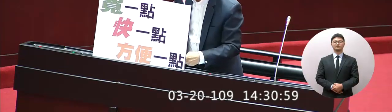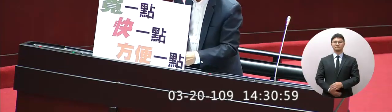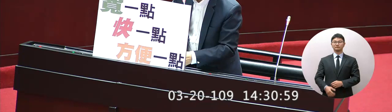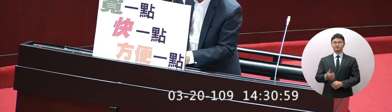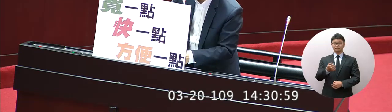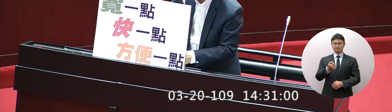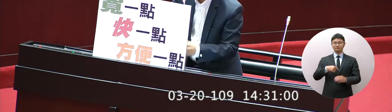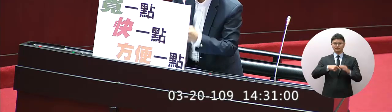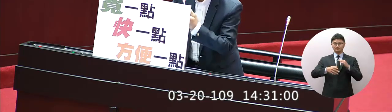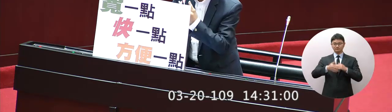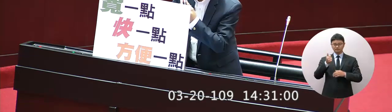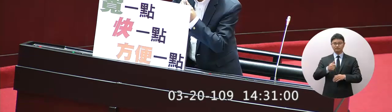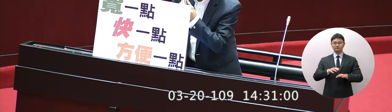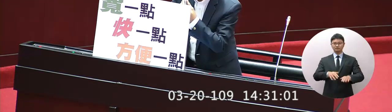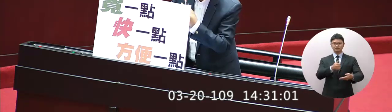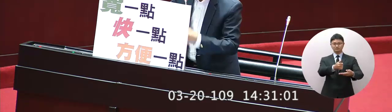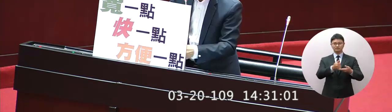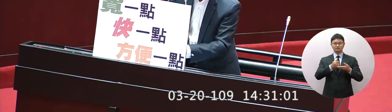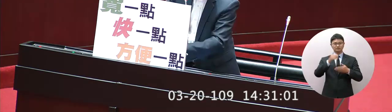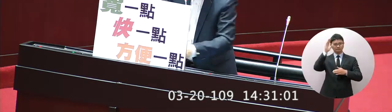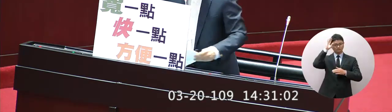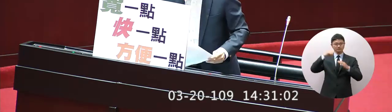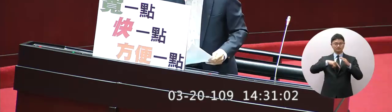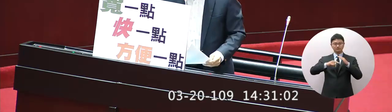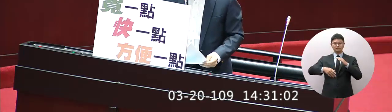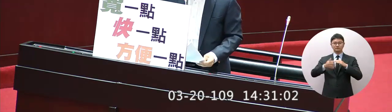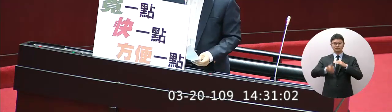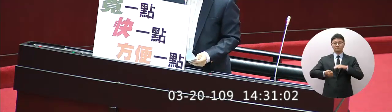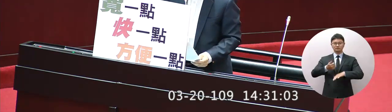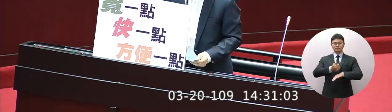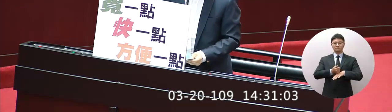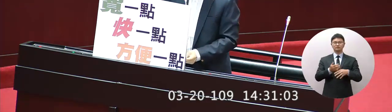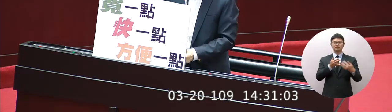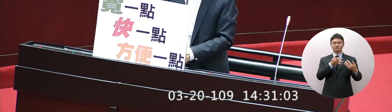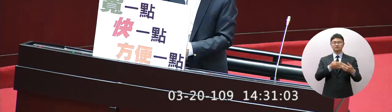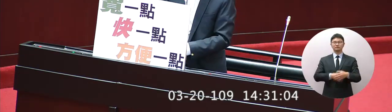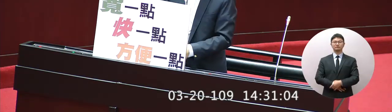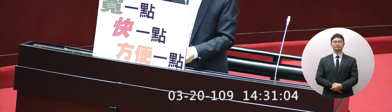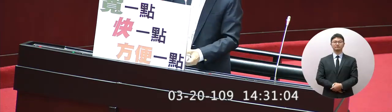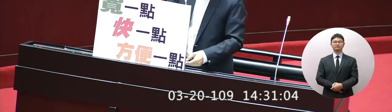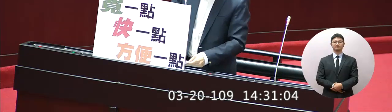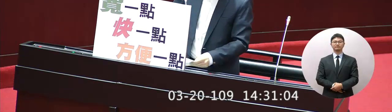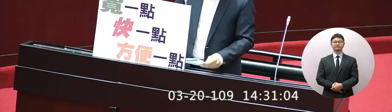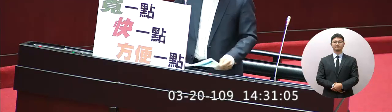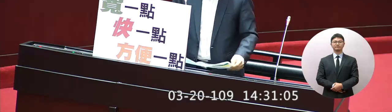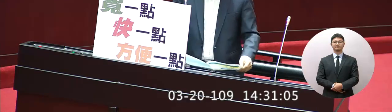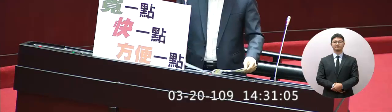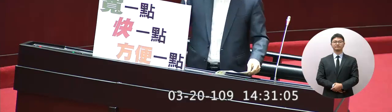非常感谢院长，能不能邀请我们苏贞昌苏院长就备询台？ 苏院长，请。